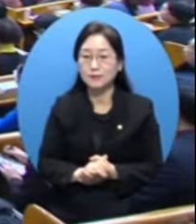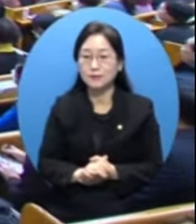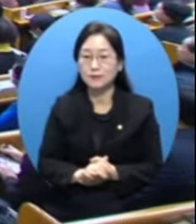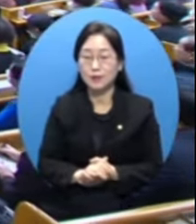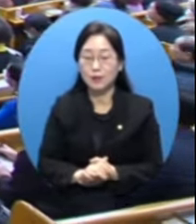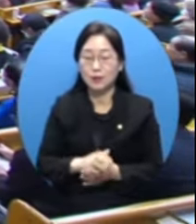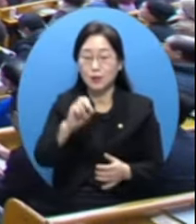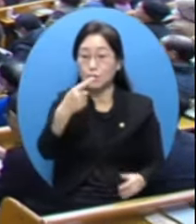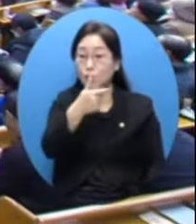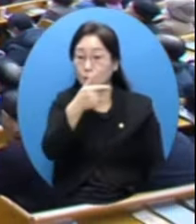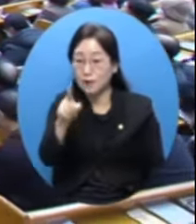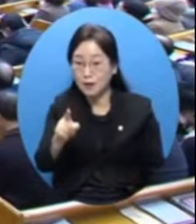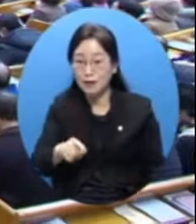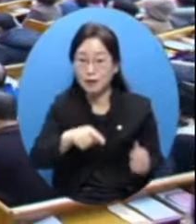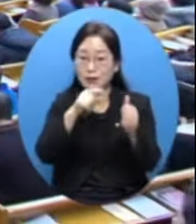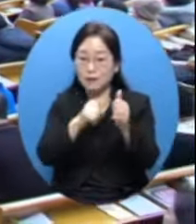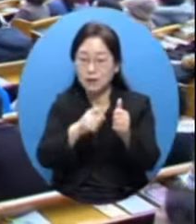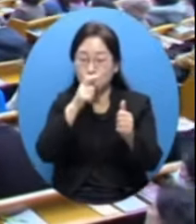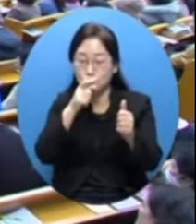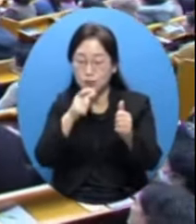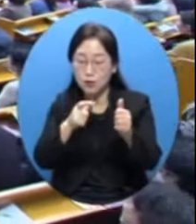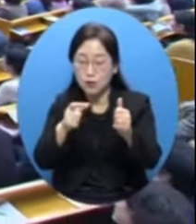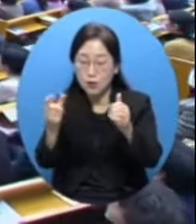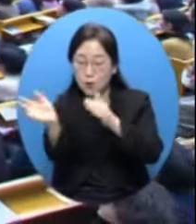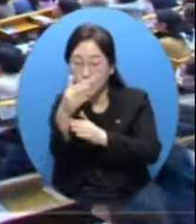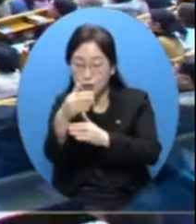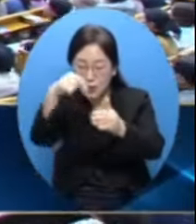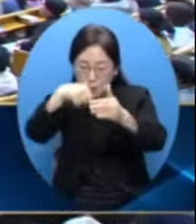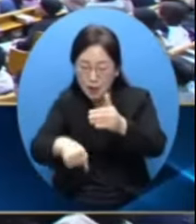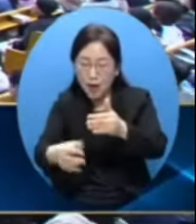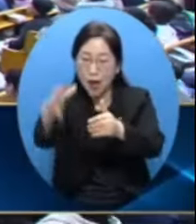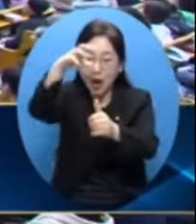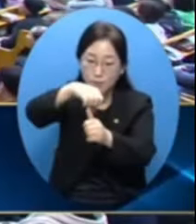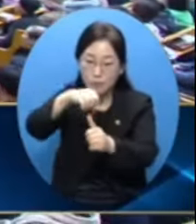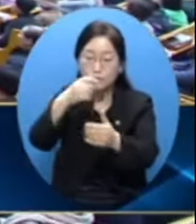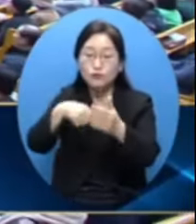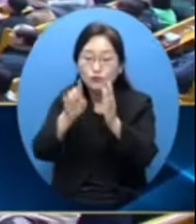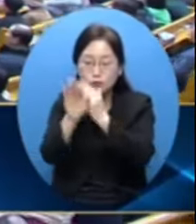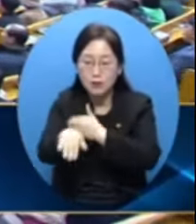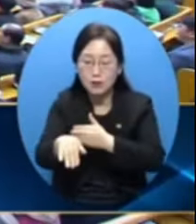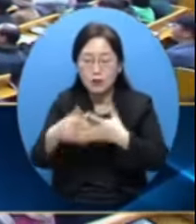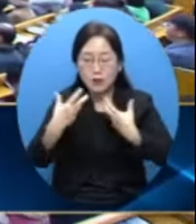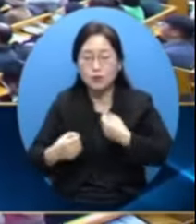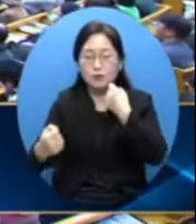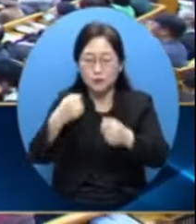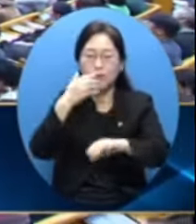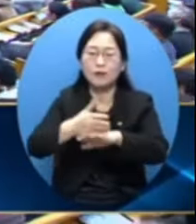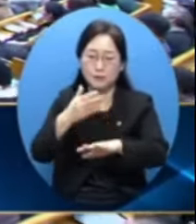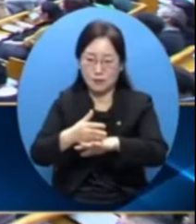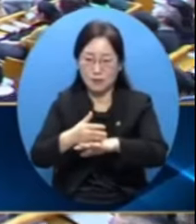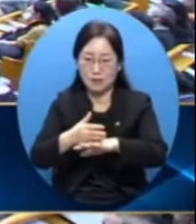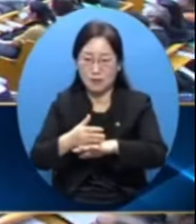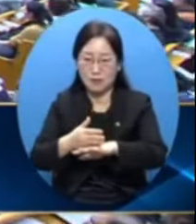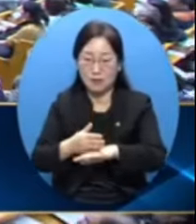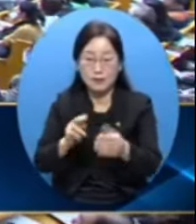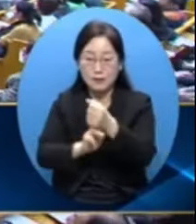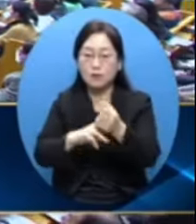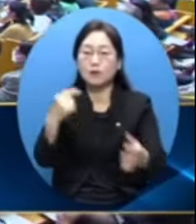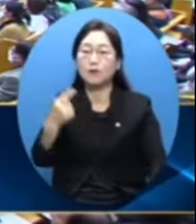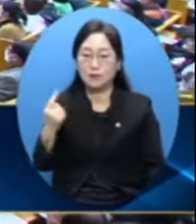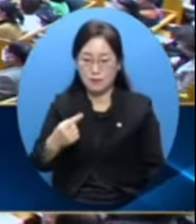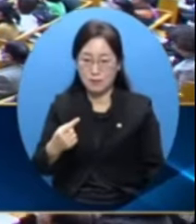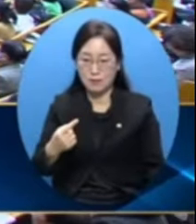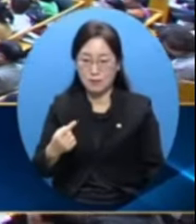요나는 물고기 속에서 절망 가운데 하나님께 감사의 기도를 드렸습니다. 절망 중에 드리는 감사가 기적을 가져오는